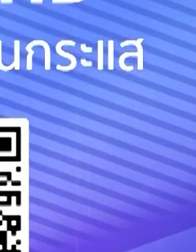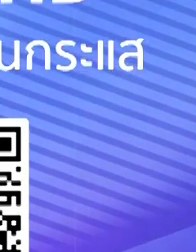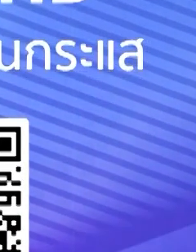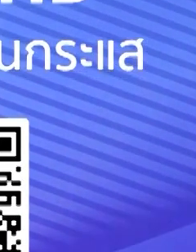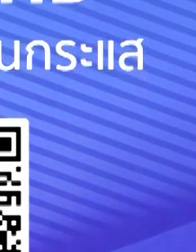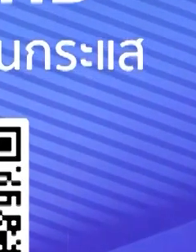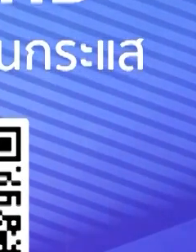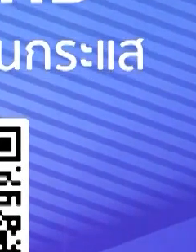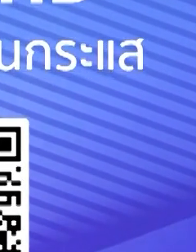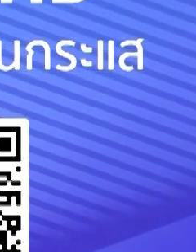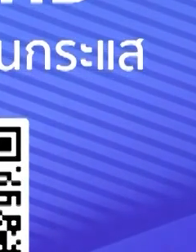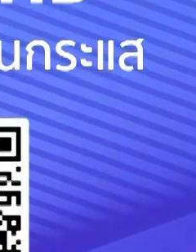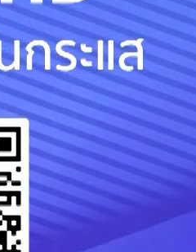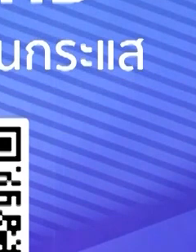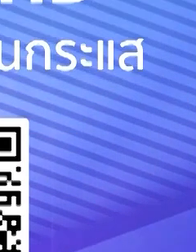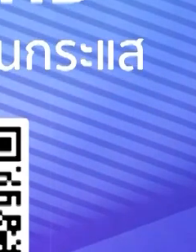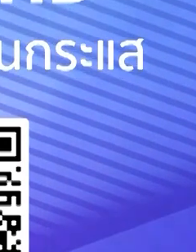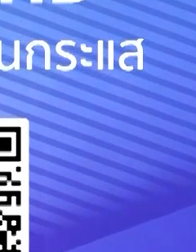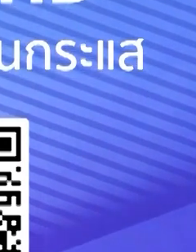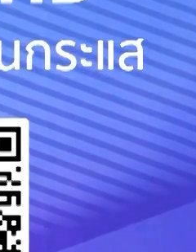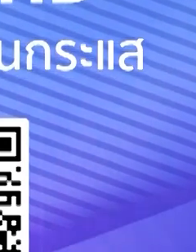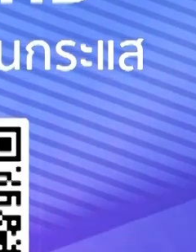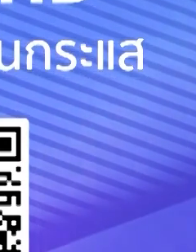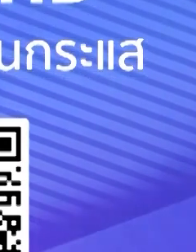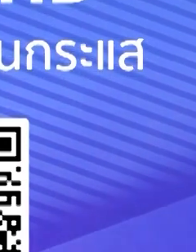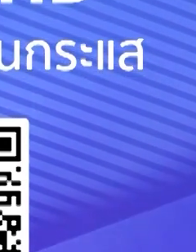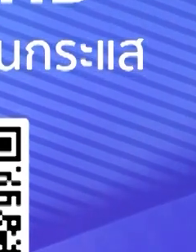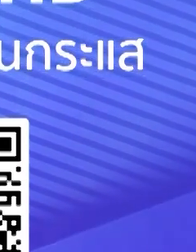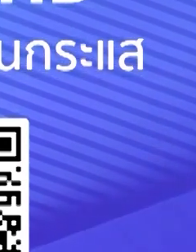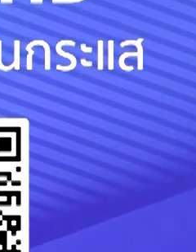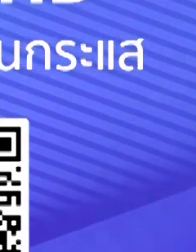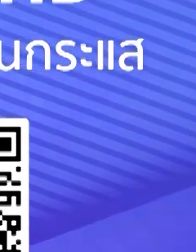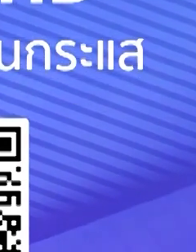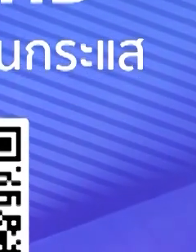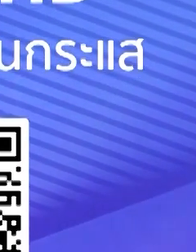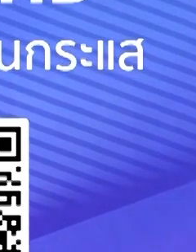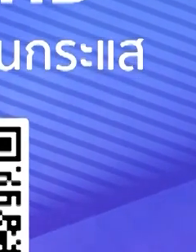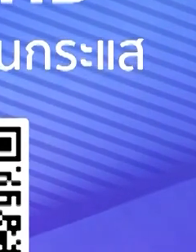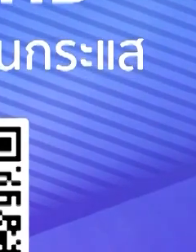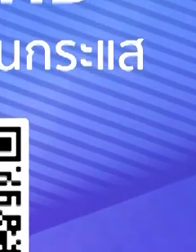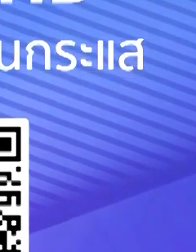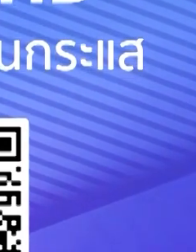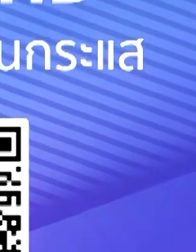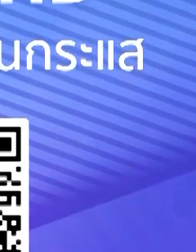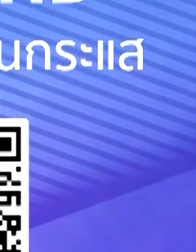แอป 34HD ดูสดกดโหวตทันกระแสไม่อยากตกเทรนด์กดโหลดเลย